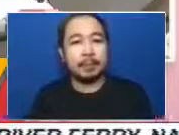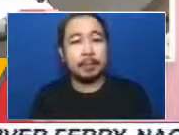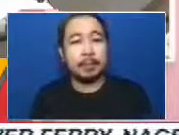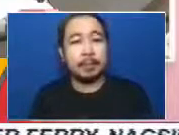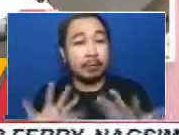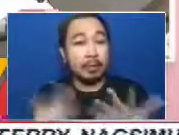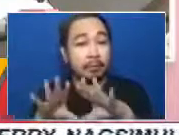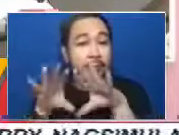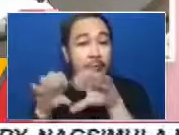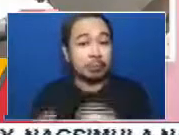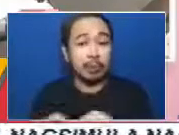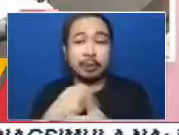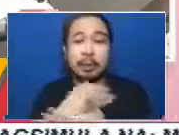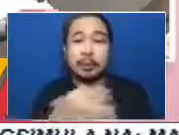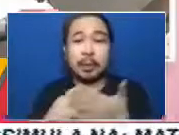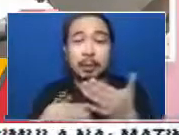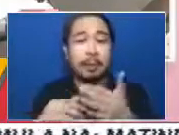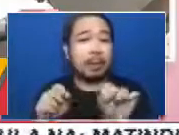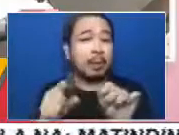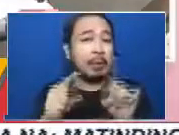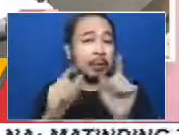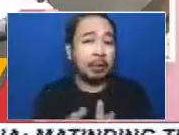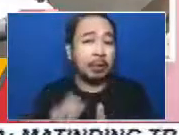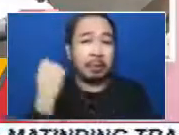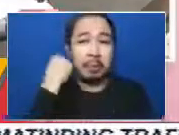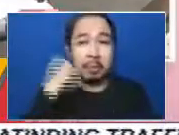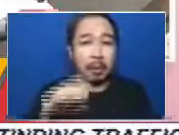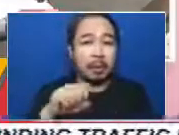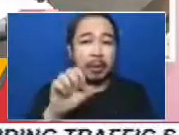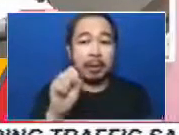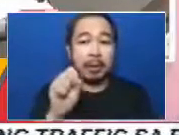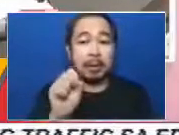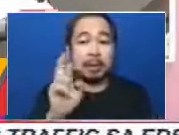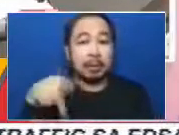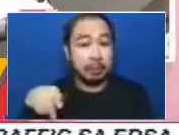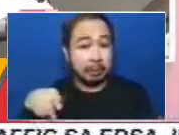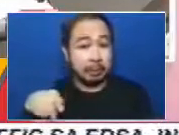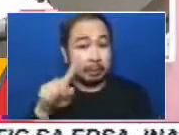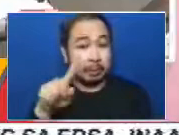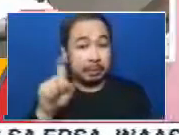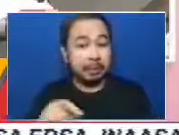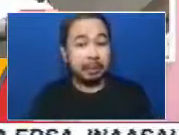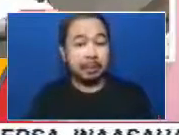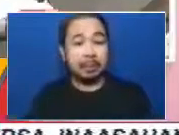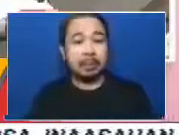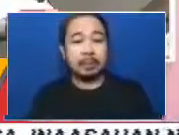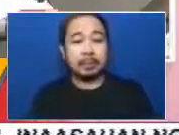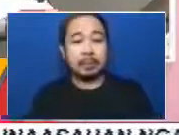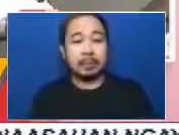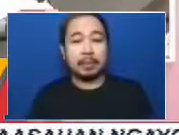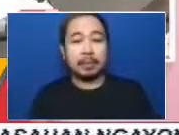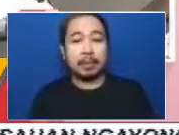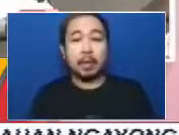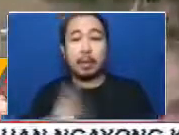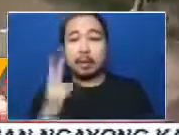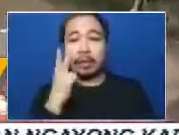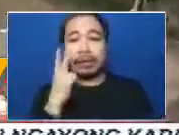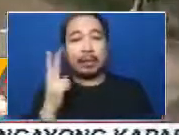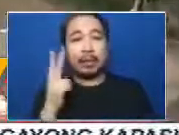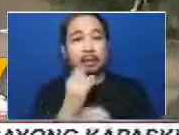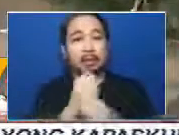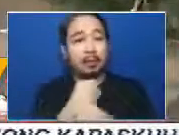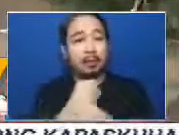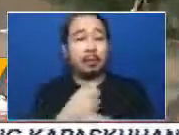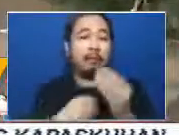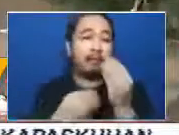pagka na-paranayan talagang nag-violate sila. So, mag-ingat na lang yung sellers natin na hindi sila tumaas din